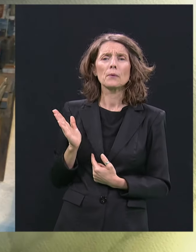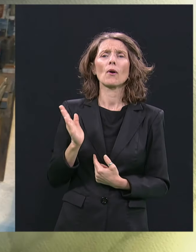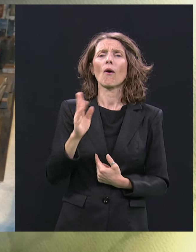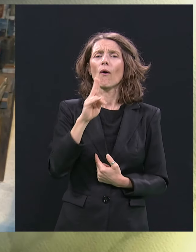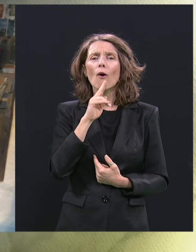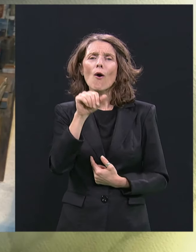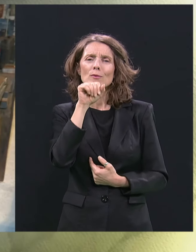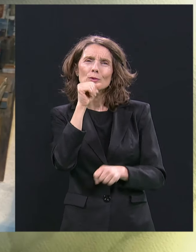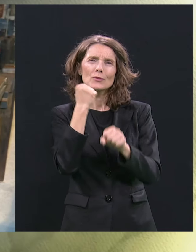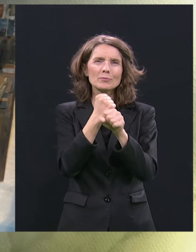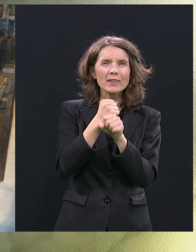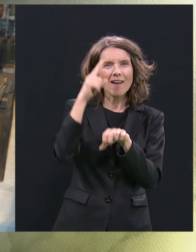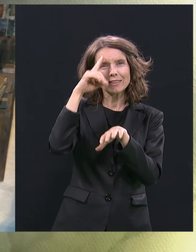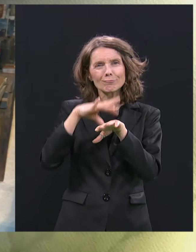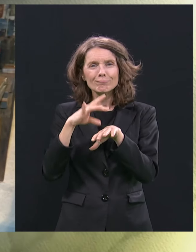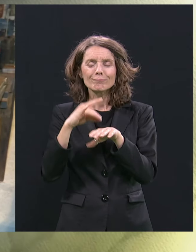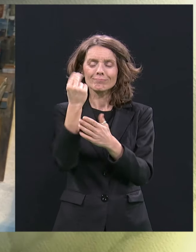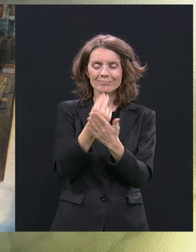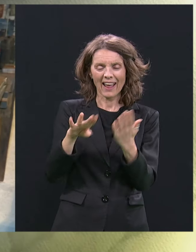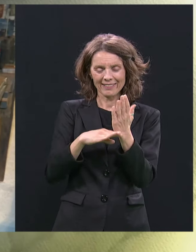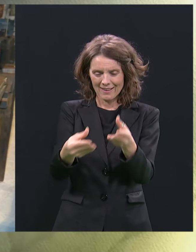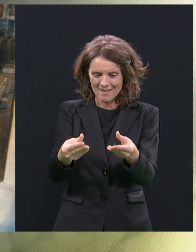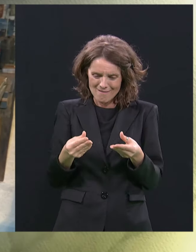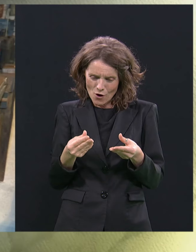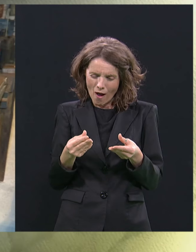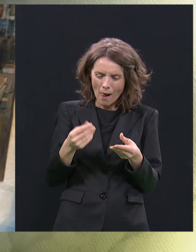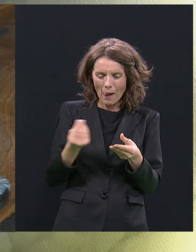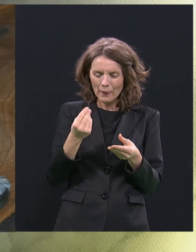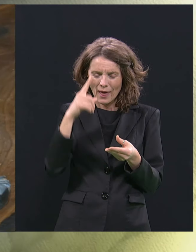neke kreacije i svrhu daju drvetu.